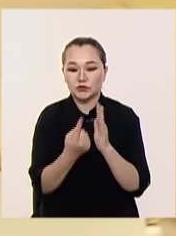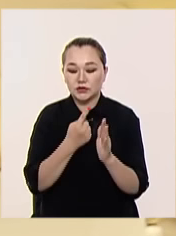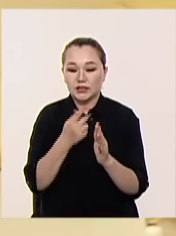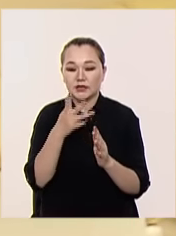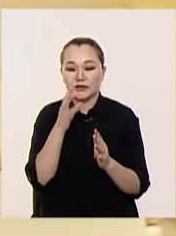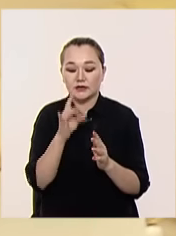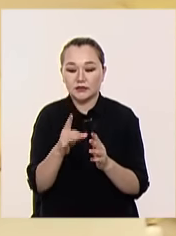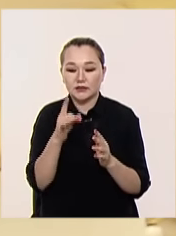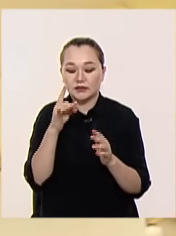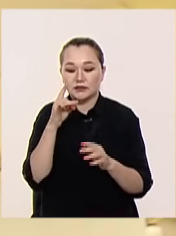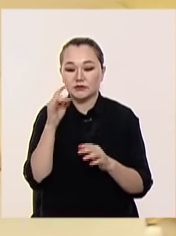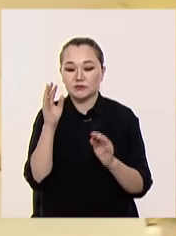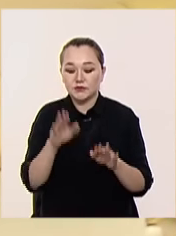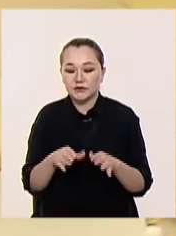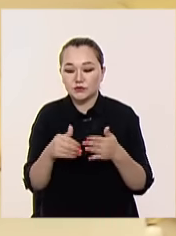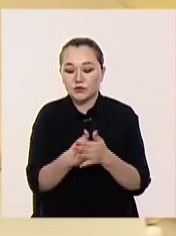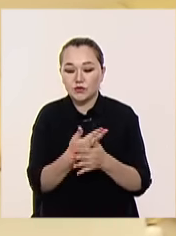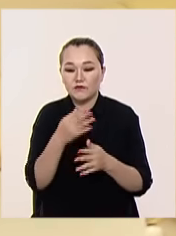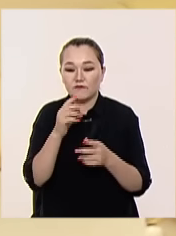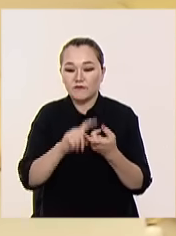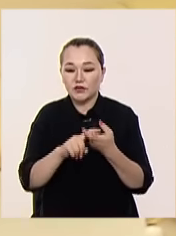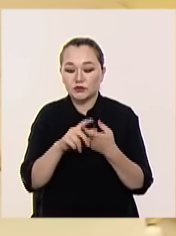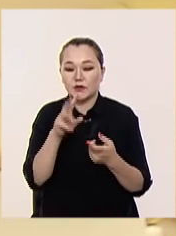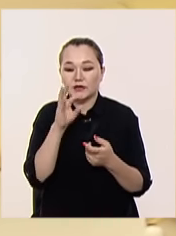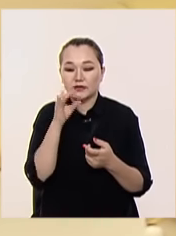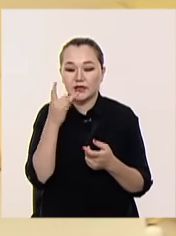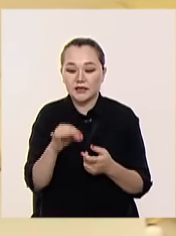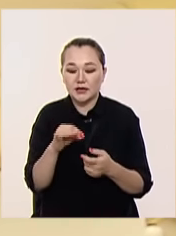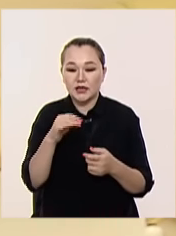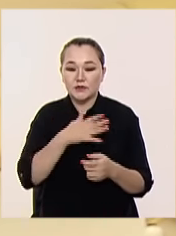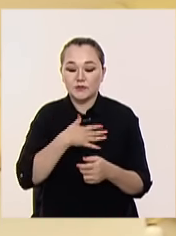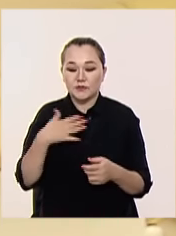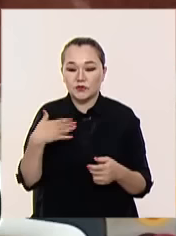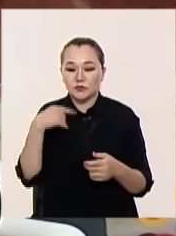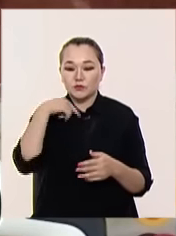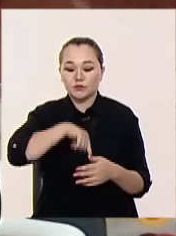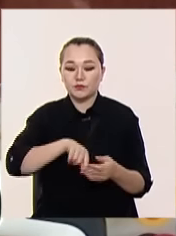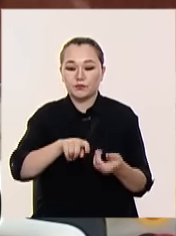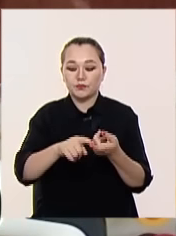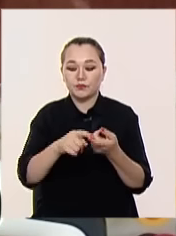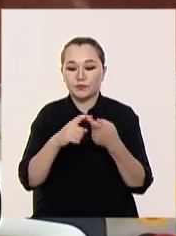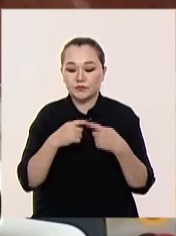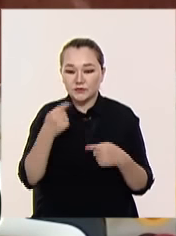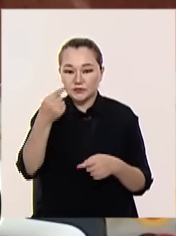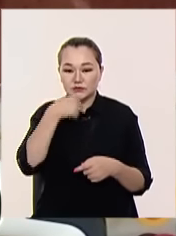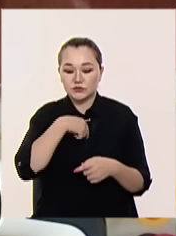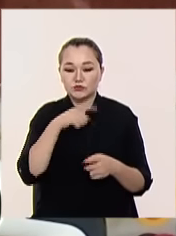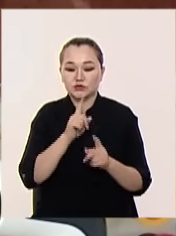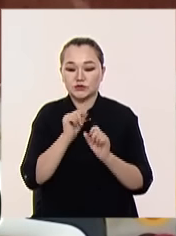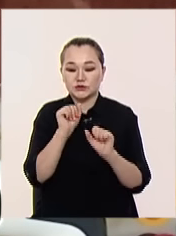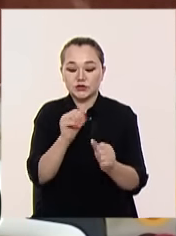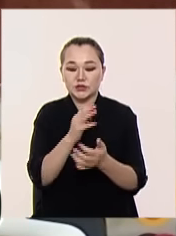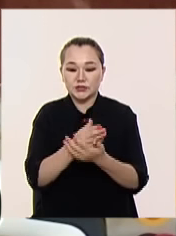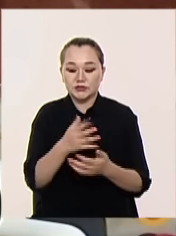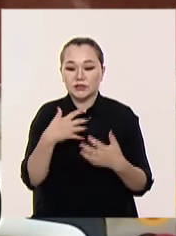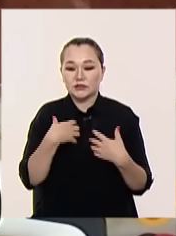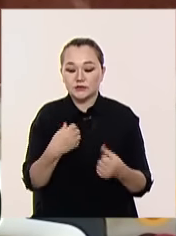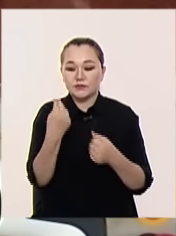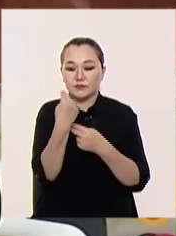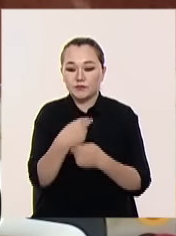генераторы орналасқан жаңа жабдық вирустар мен бактериялардың өкпеге түсуіне жол бермейді. Цептердің тағы бір жетістігі мына емдік қасиеті